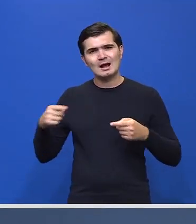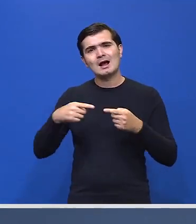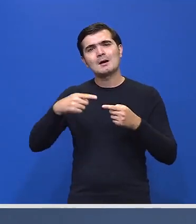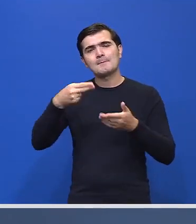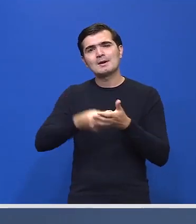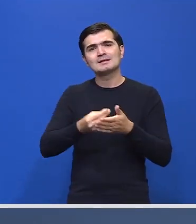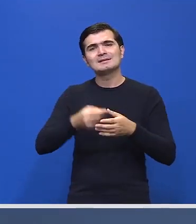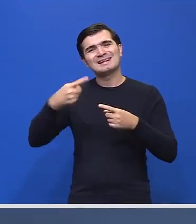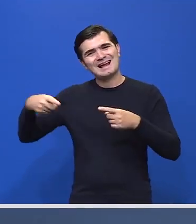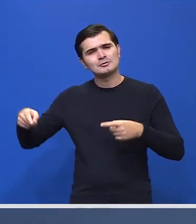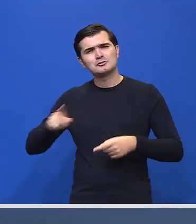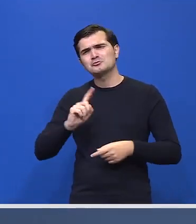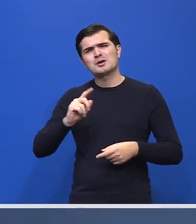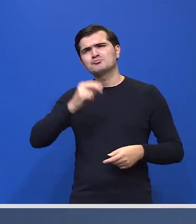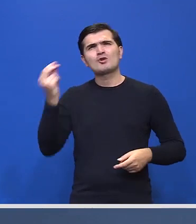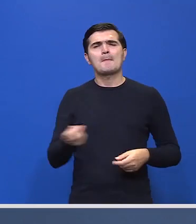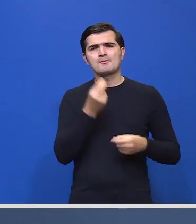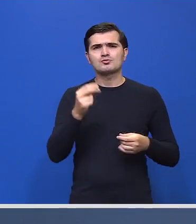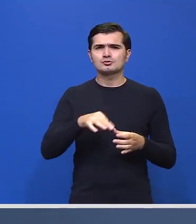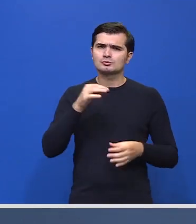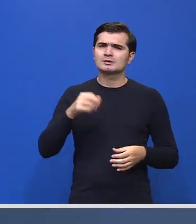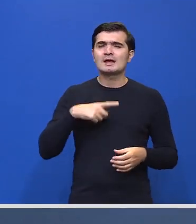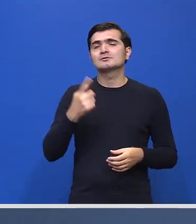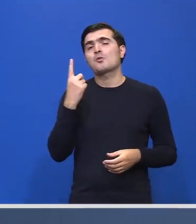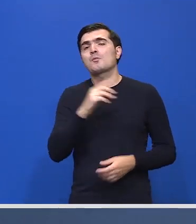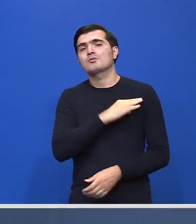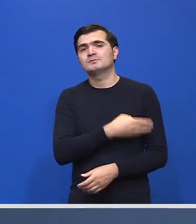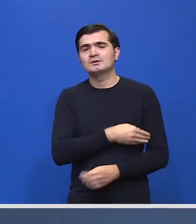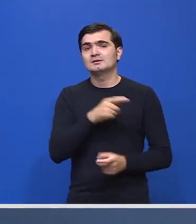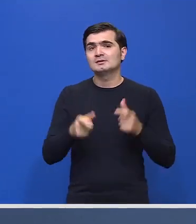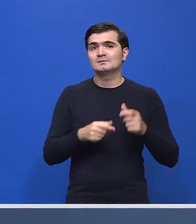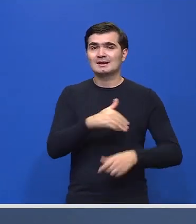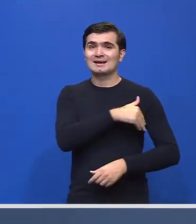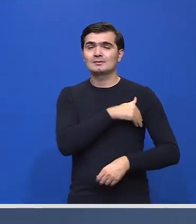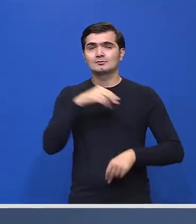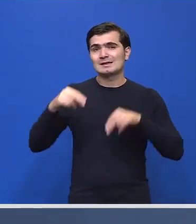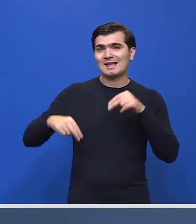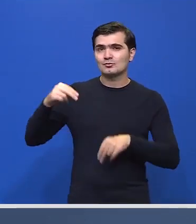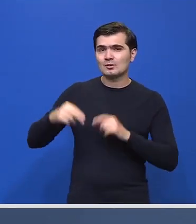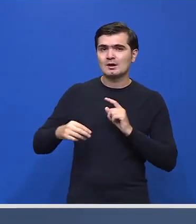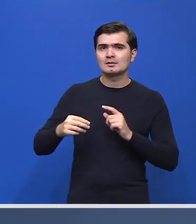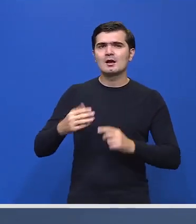soluție. Din perspectiva gradului de îndatorare, discuțiile noastre sunt cu